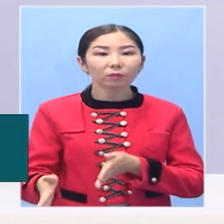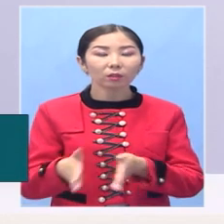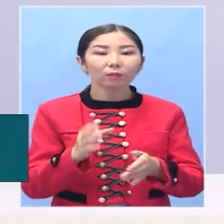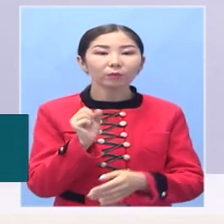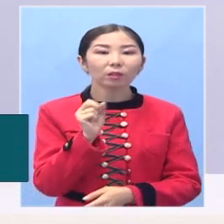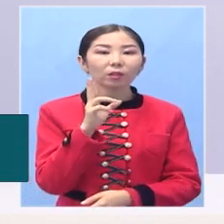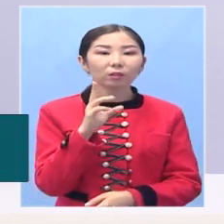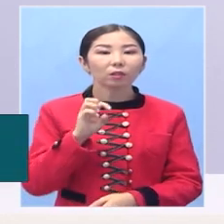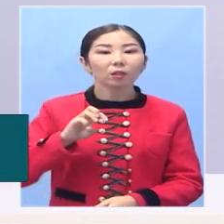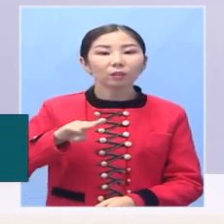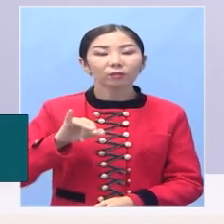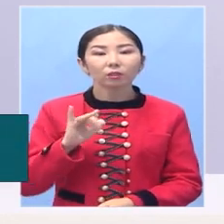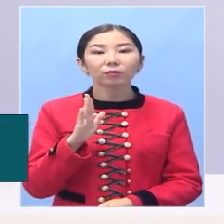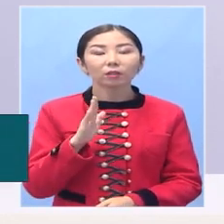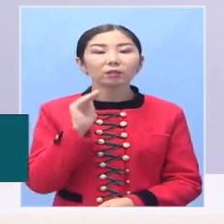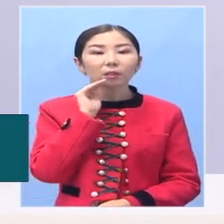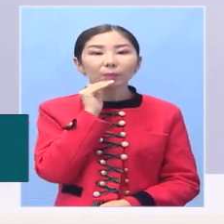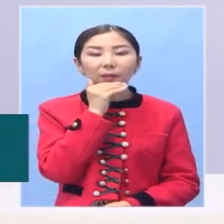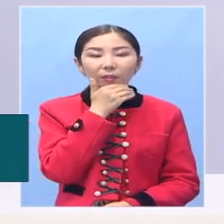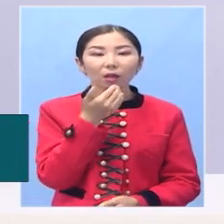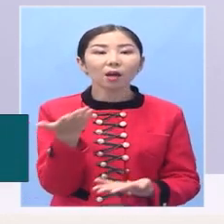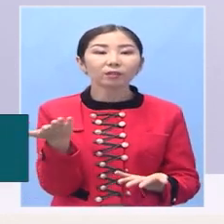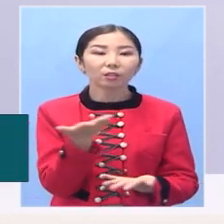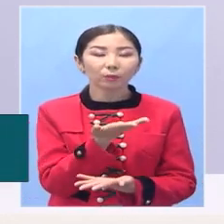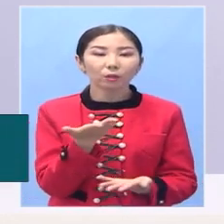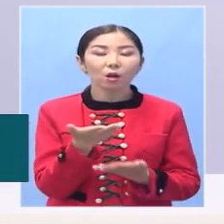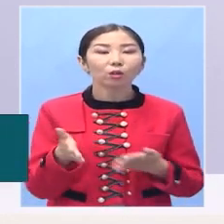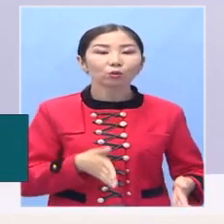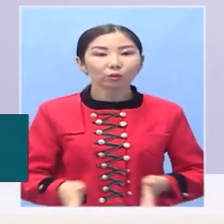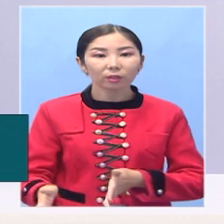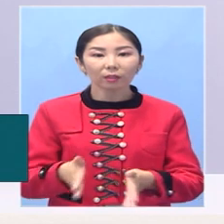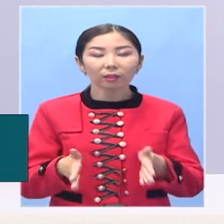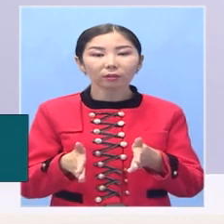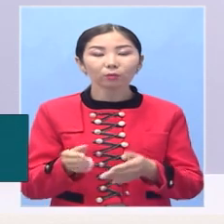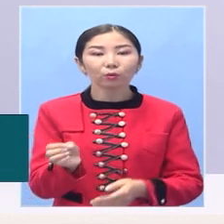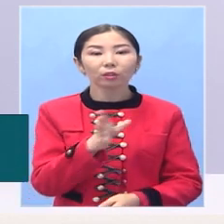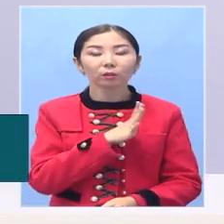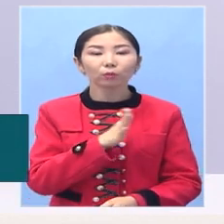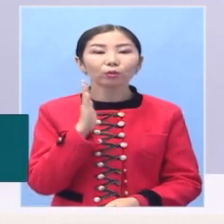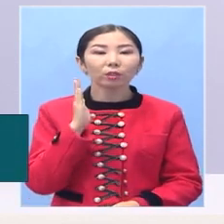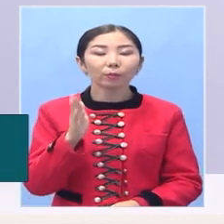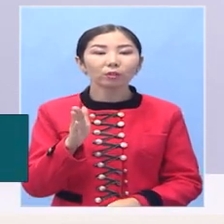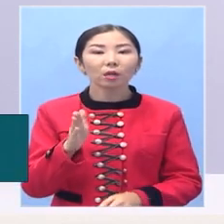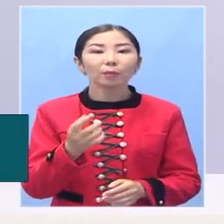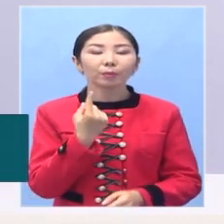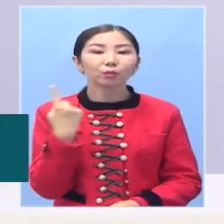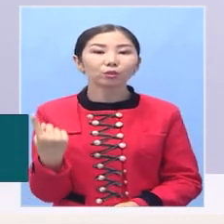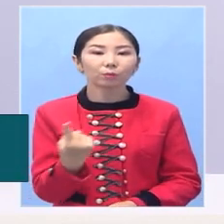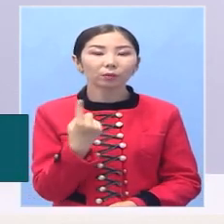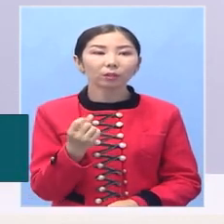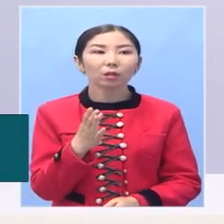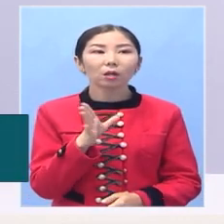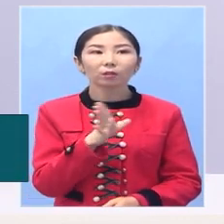Жол активтер сапасы. Ол қандай да бір жол салынатын болса, алдымен олар деген